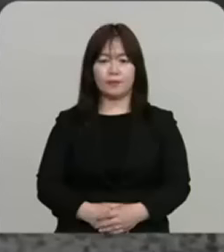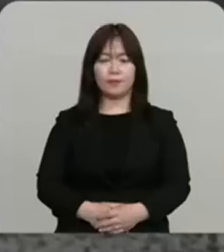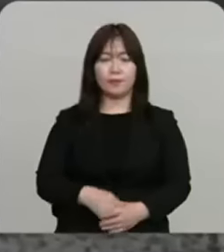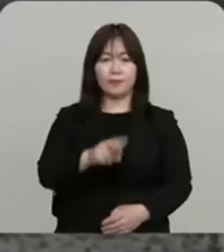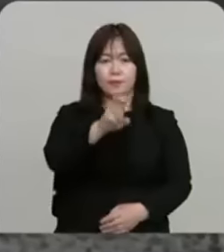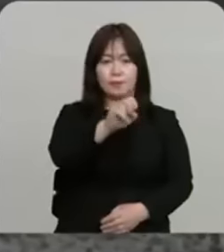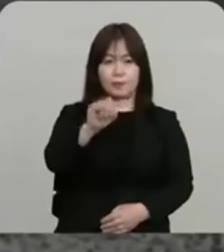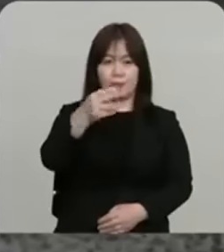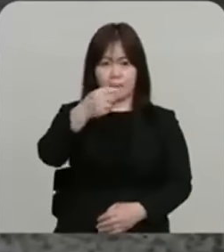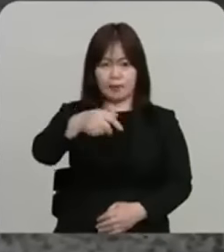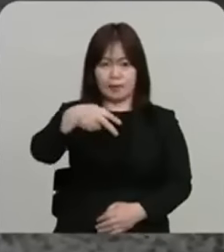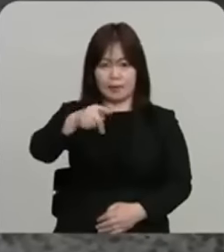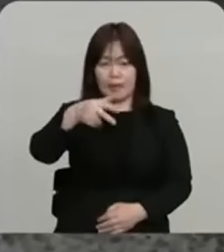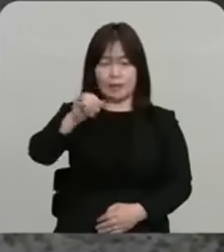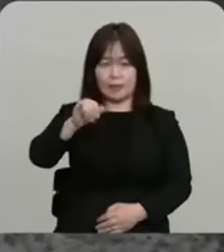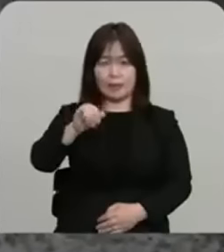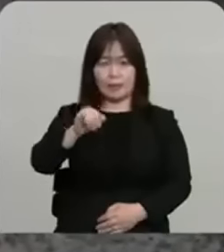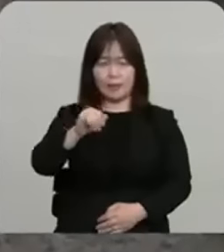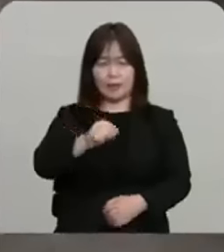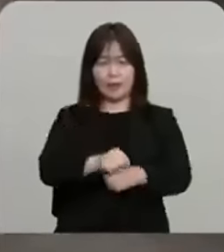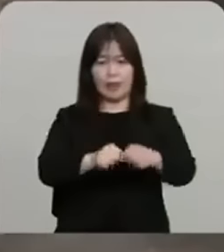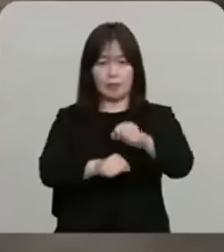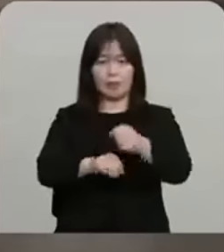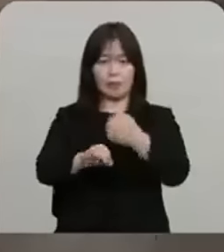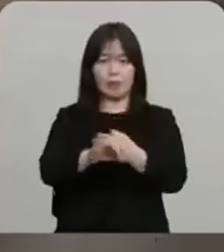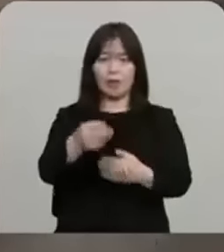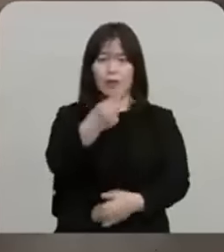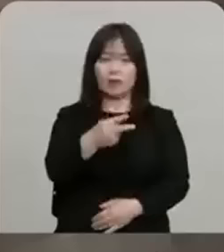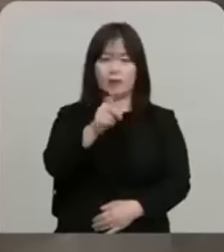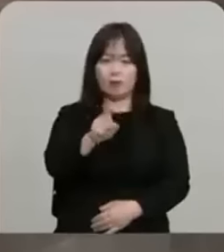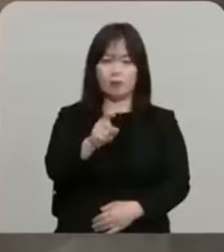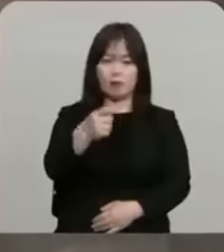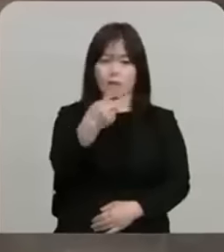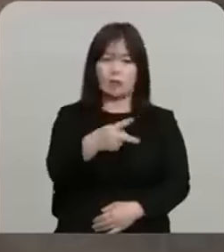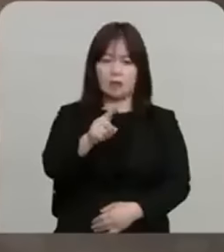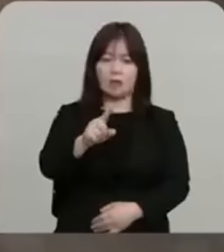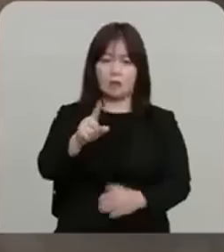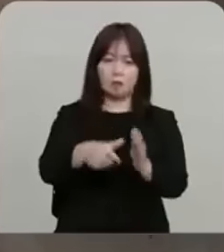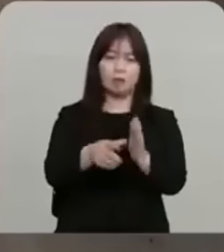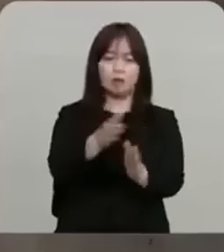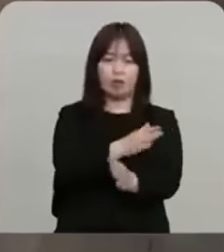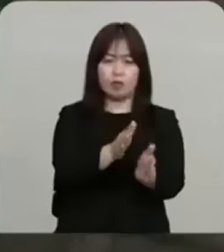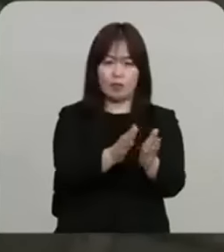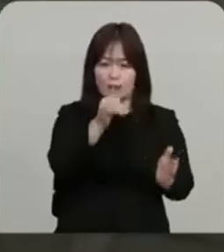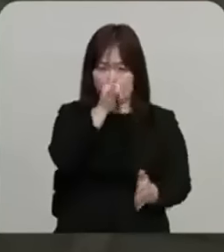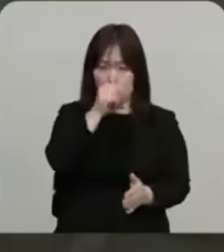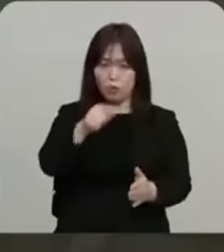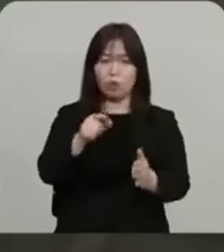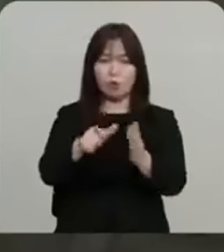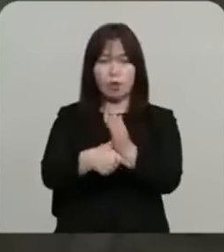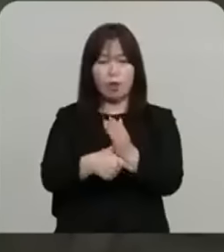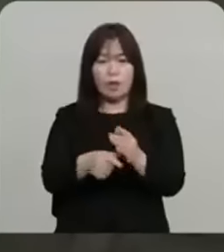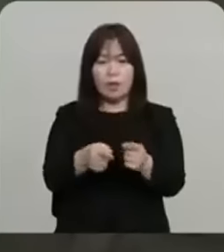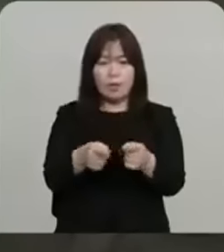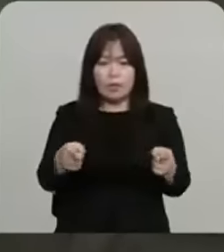미륵사지 서탑은 2001년부터 해체 작업이 들어가게 됩니다. 사리장엄꾼은